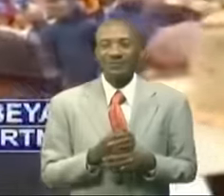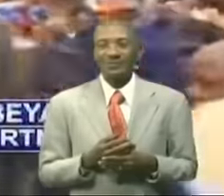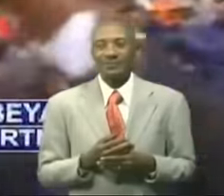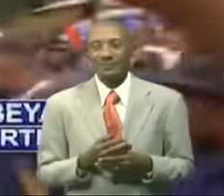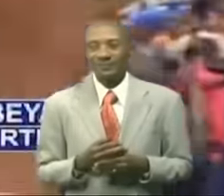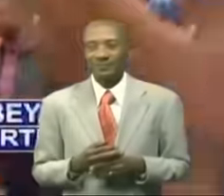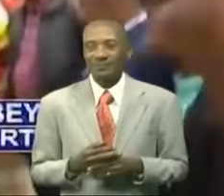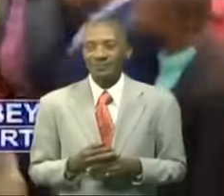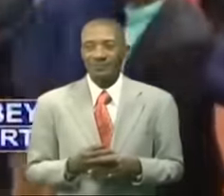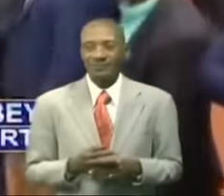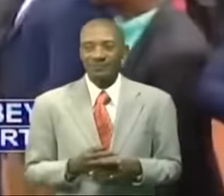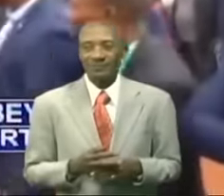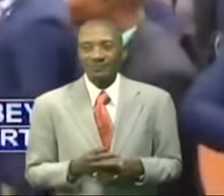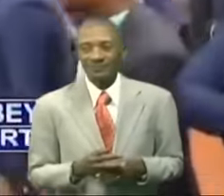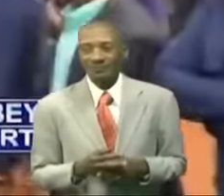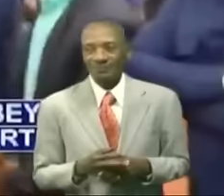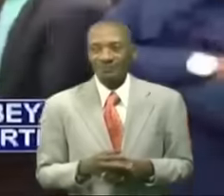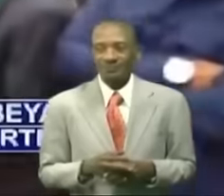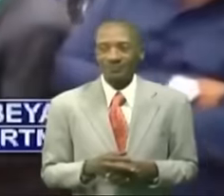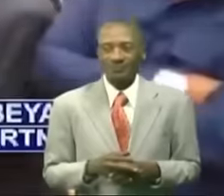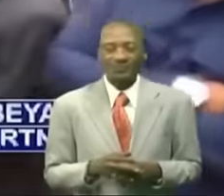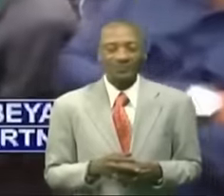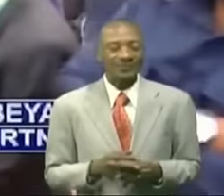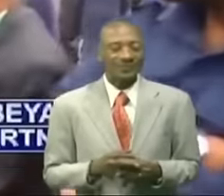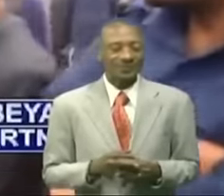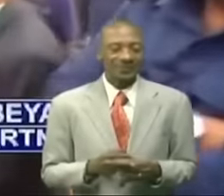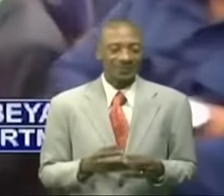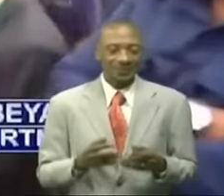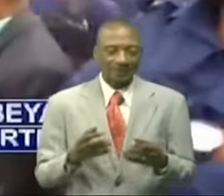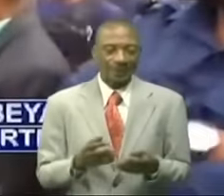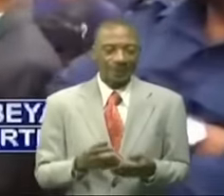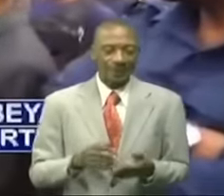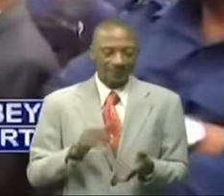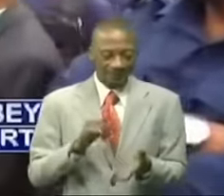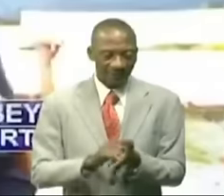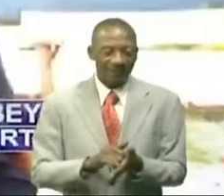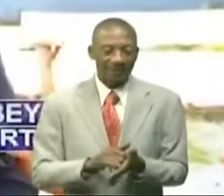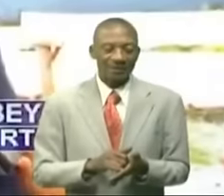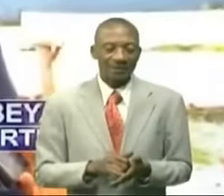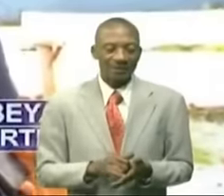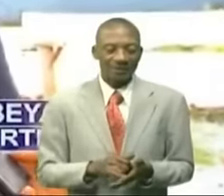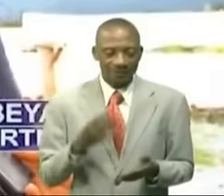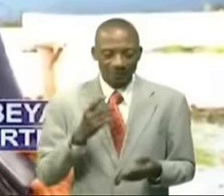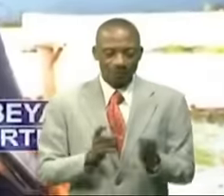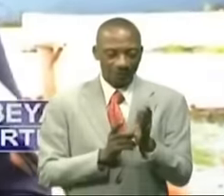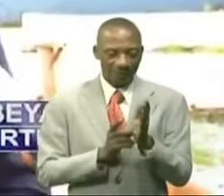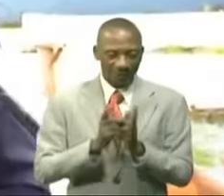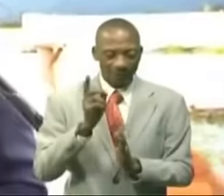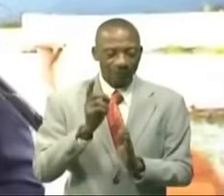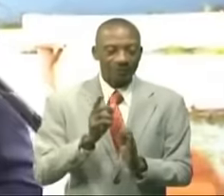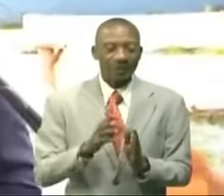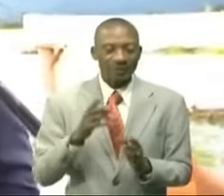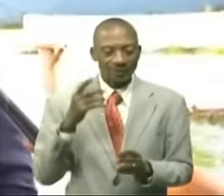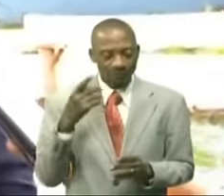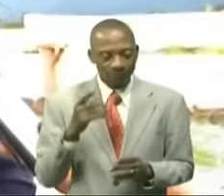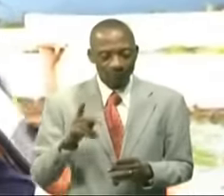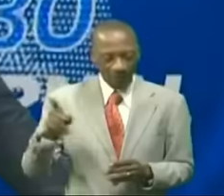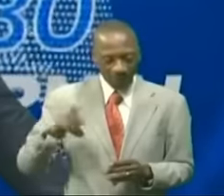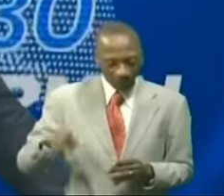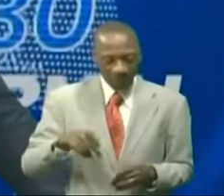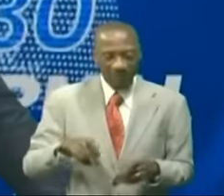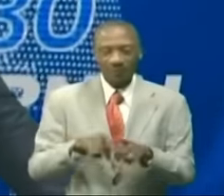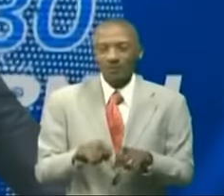aussi au développement, aux connaissances, des compétences, la qualification de cette population. Parce que la formation professionnelle, c'est